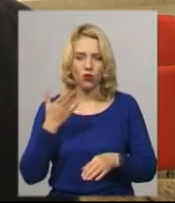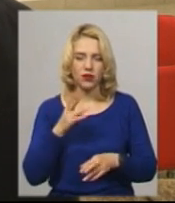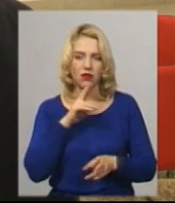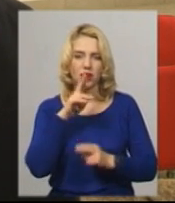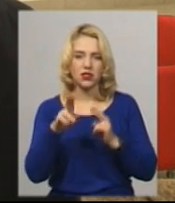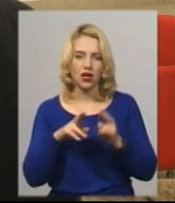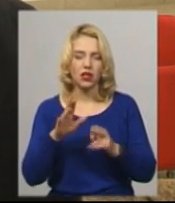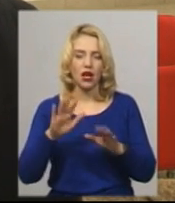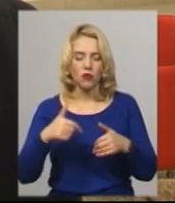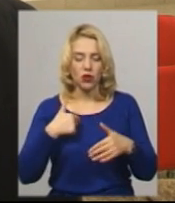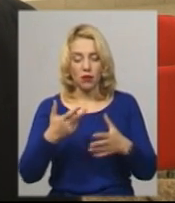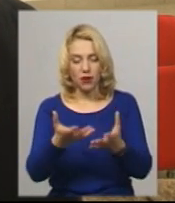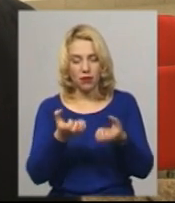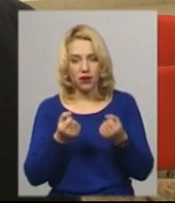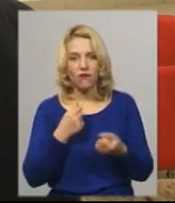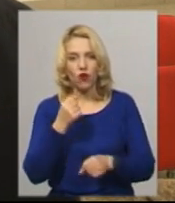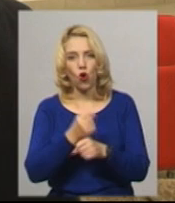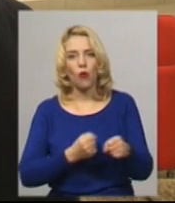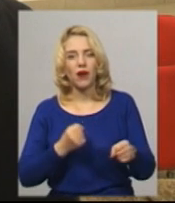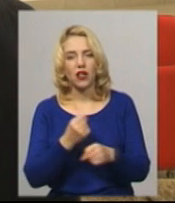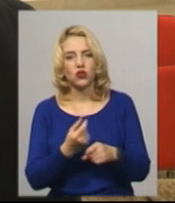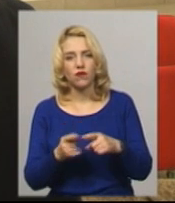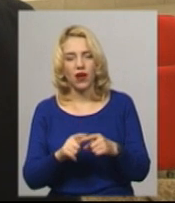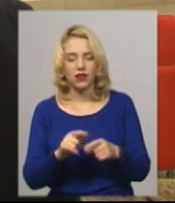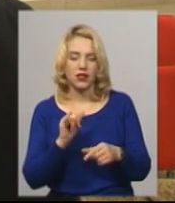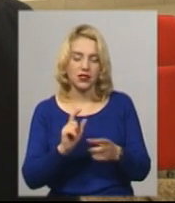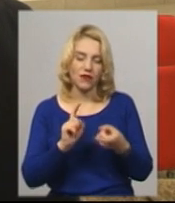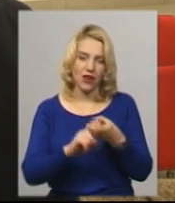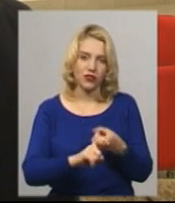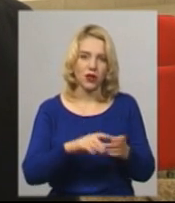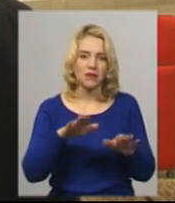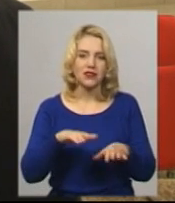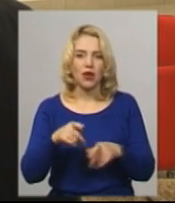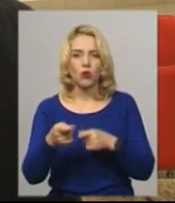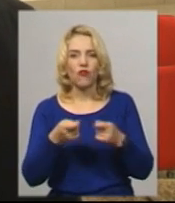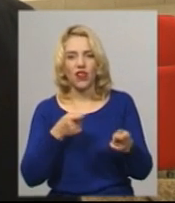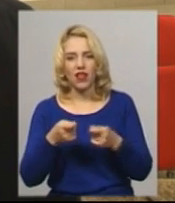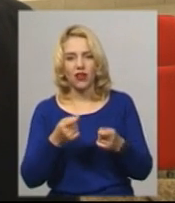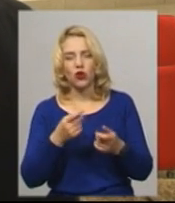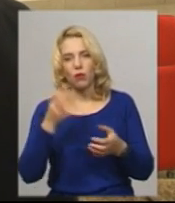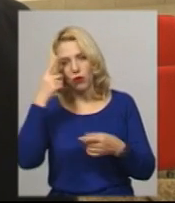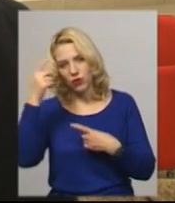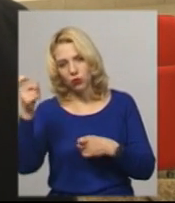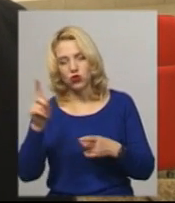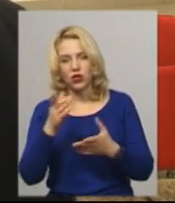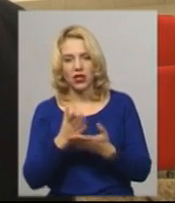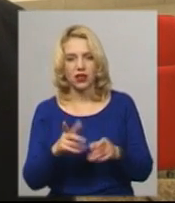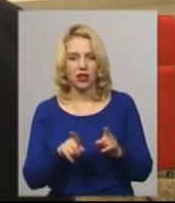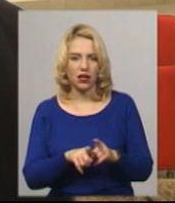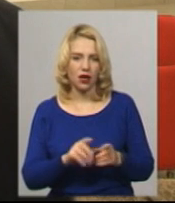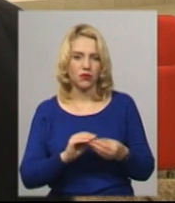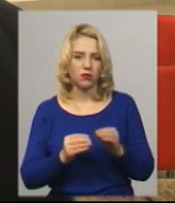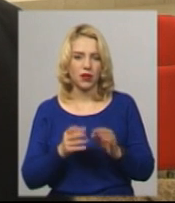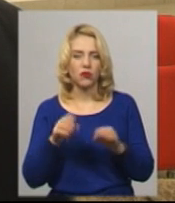вже беремо в опрацювання і зв'язуємося або з місцевою владою, повідомляємо, що є така проблема, і даємо рекомендації, як її